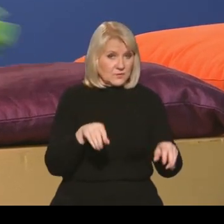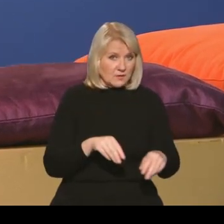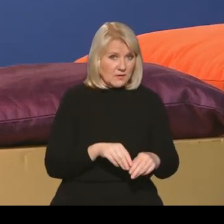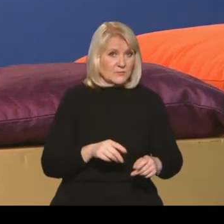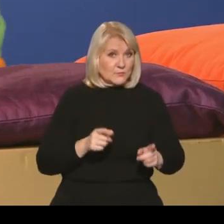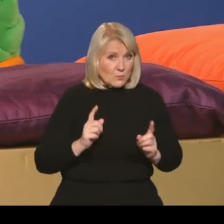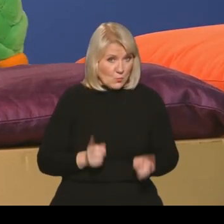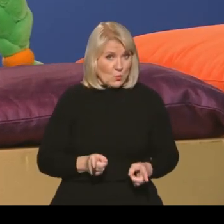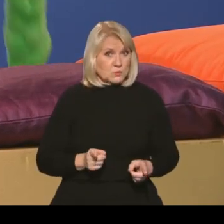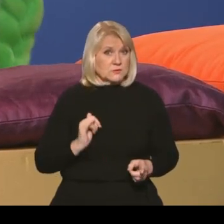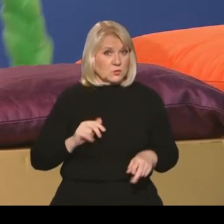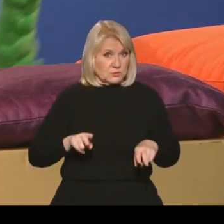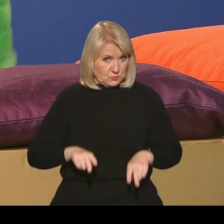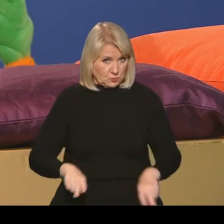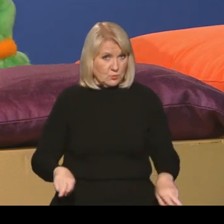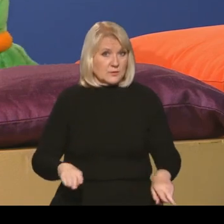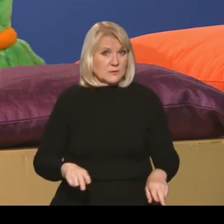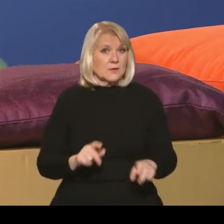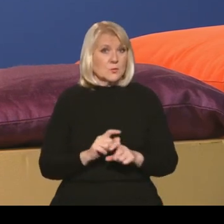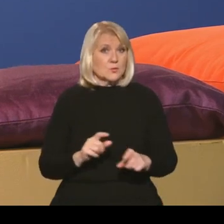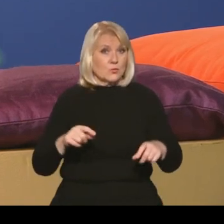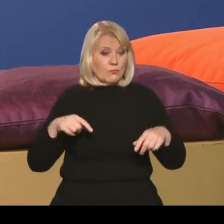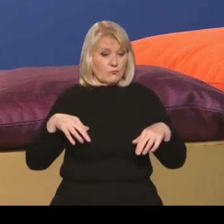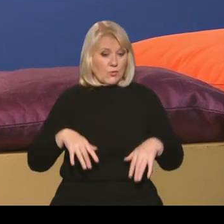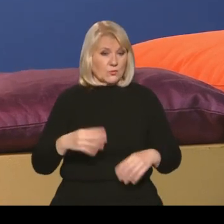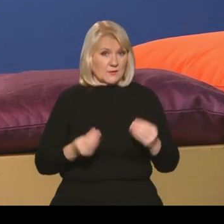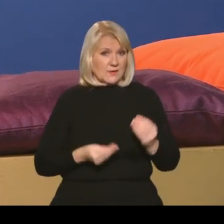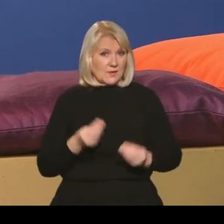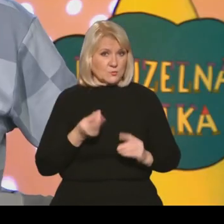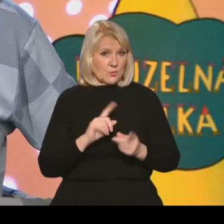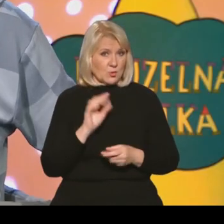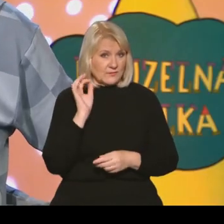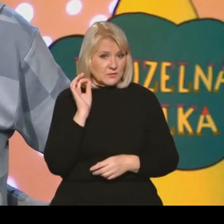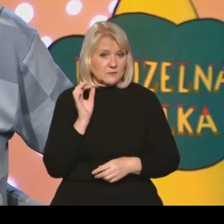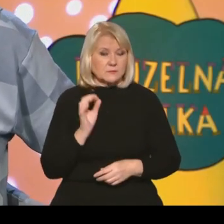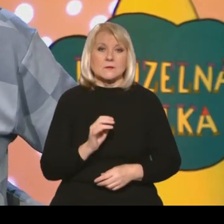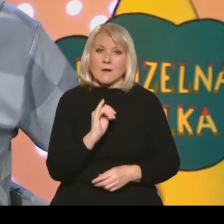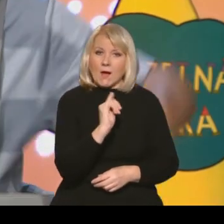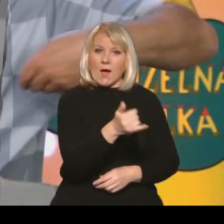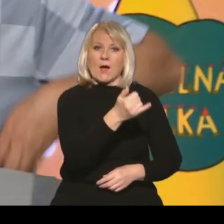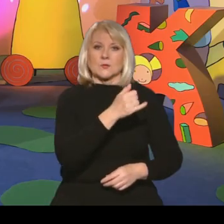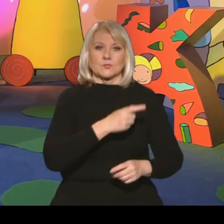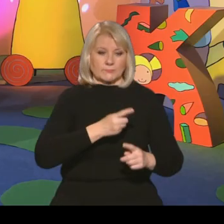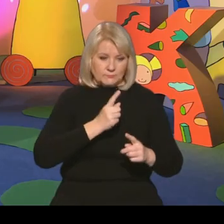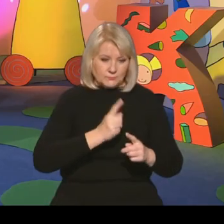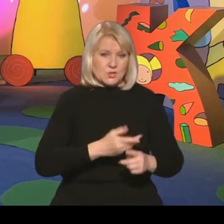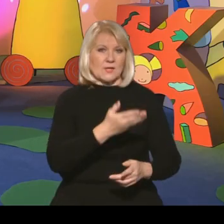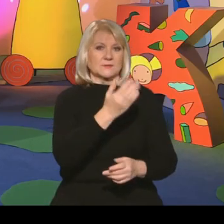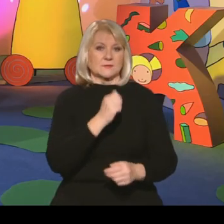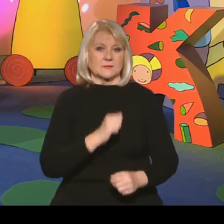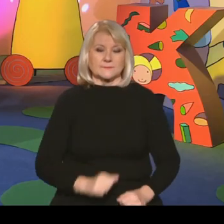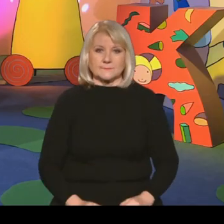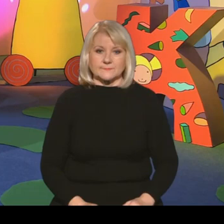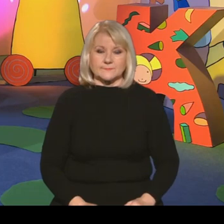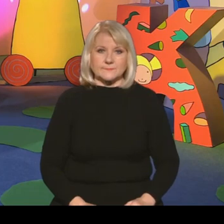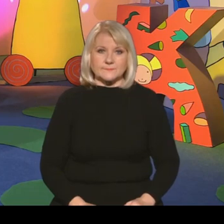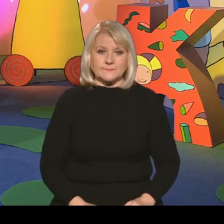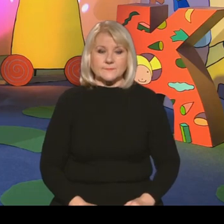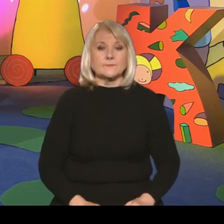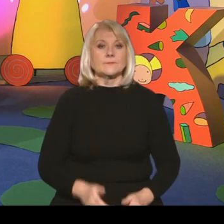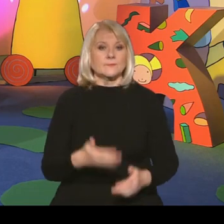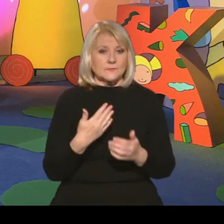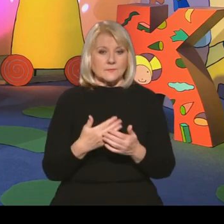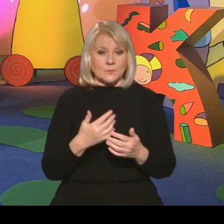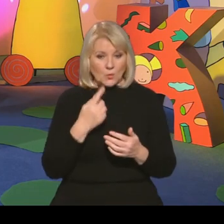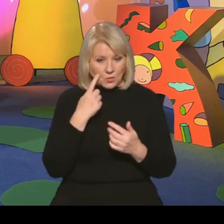musíš mít sukni, protože v ní máš holčičí hračky. Přesně tak. Tak tedy, mám tady